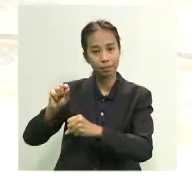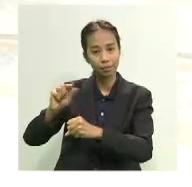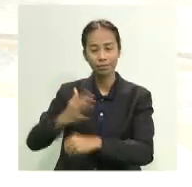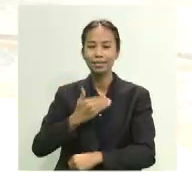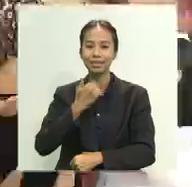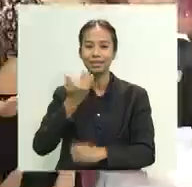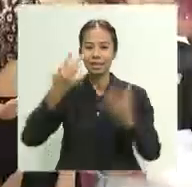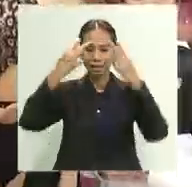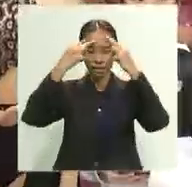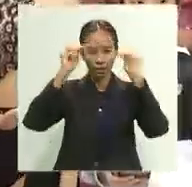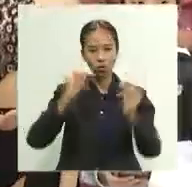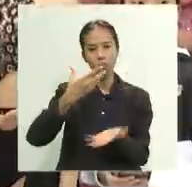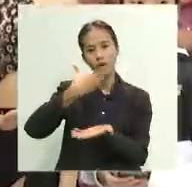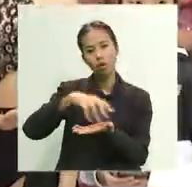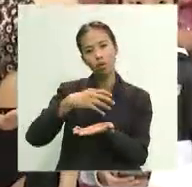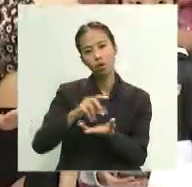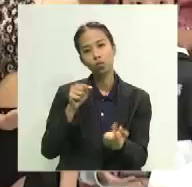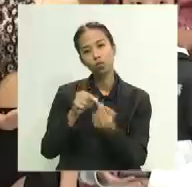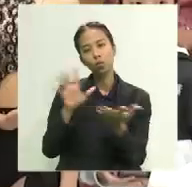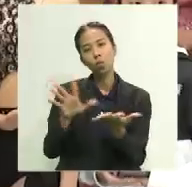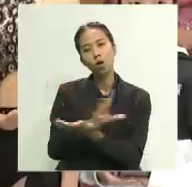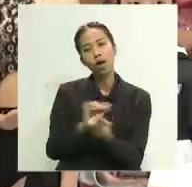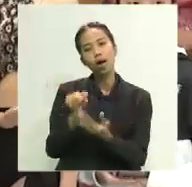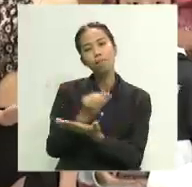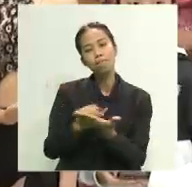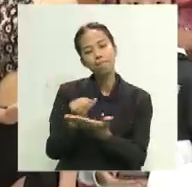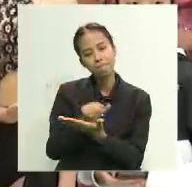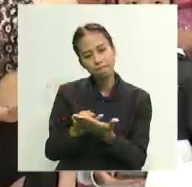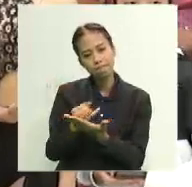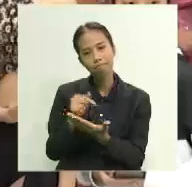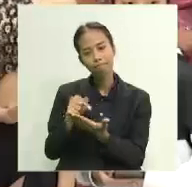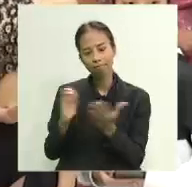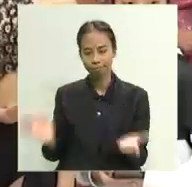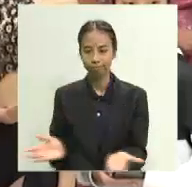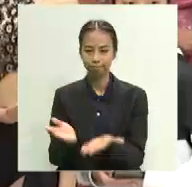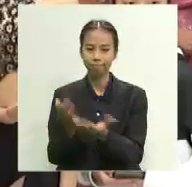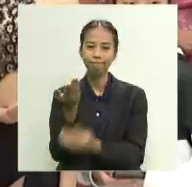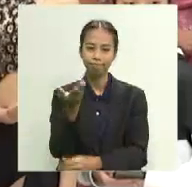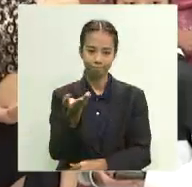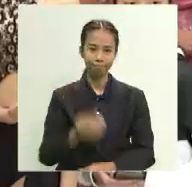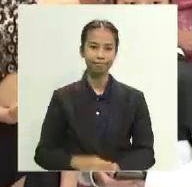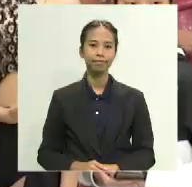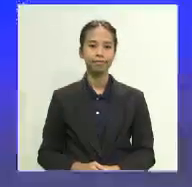ายกในช่วงเรื่องของการพูดถึงศิลปะวัฒนธรรมไทยกับการสนับสนุนกันก่อนครับ